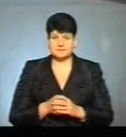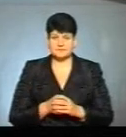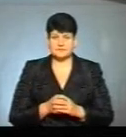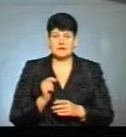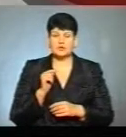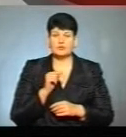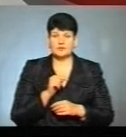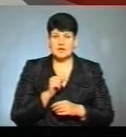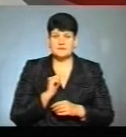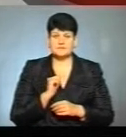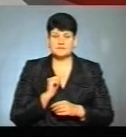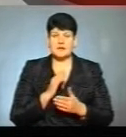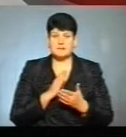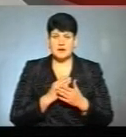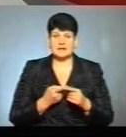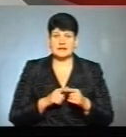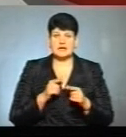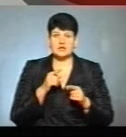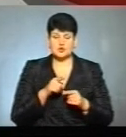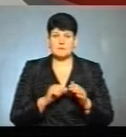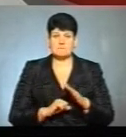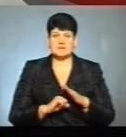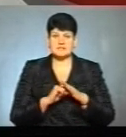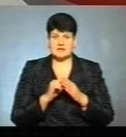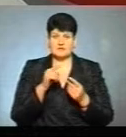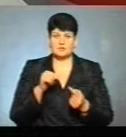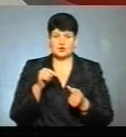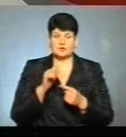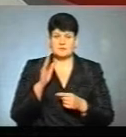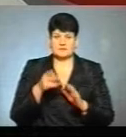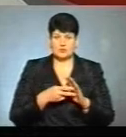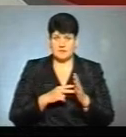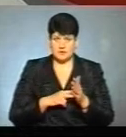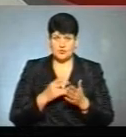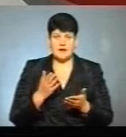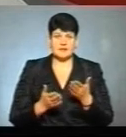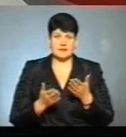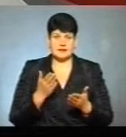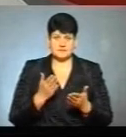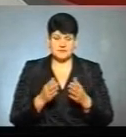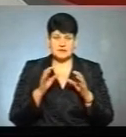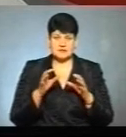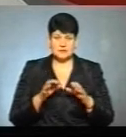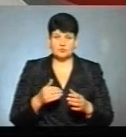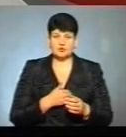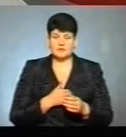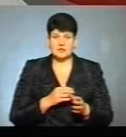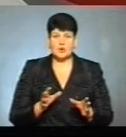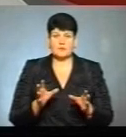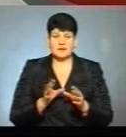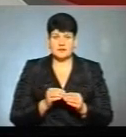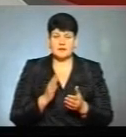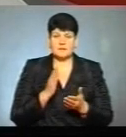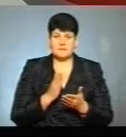то вона має для цього підстави відповідно до перспективного плану. Але закон про добровільне об'єднання